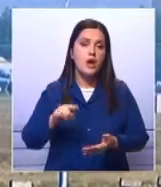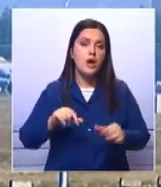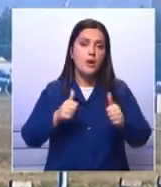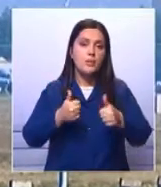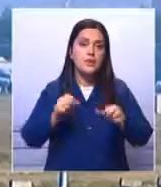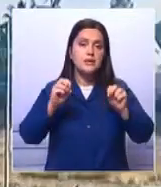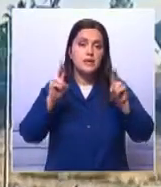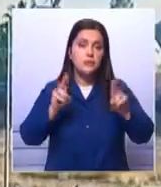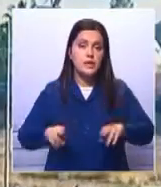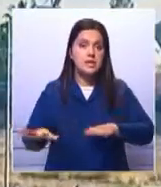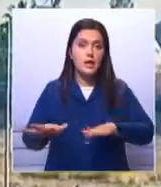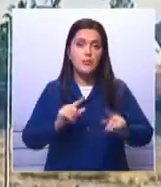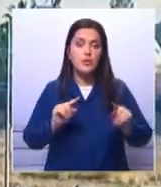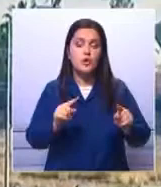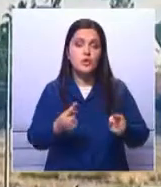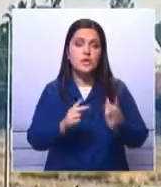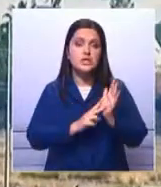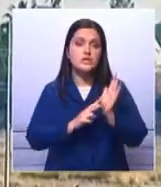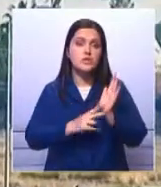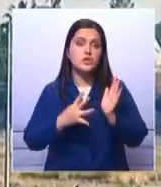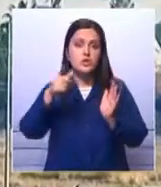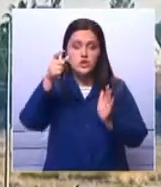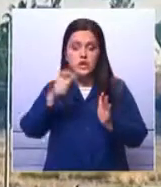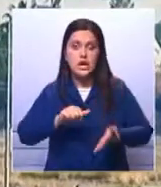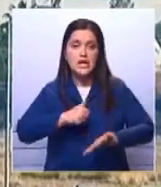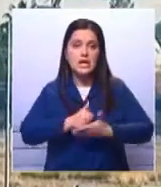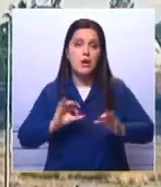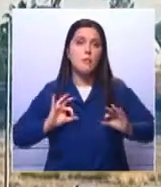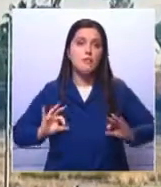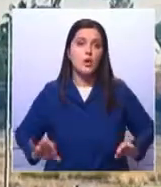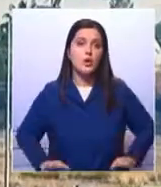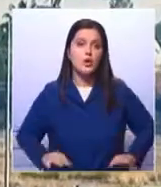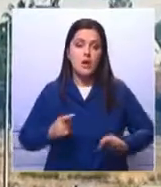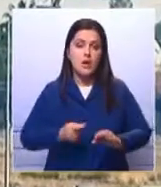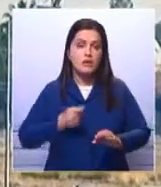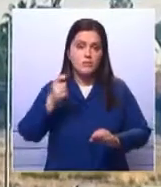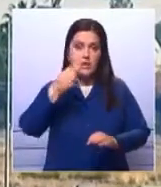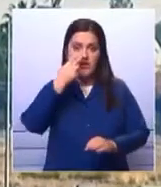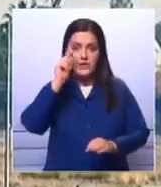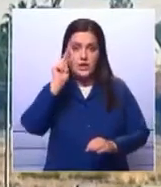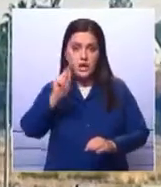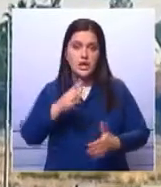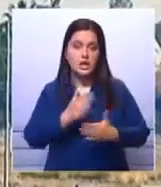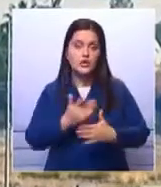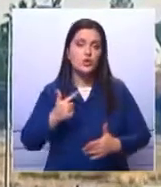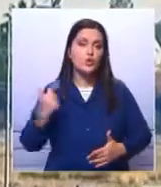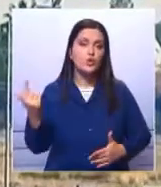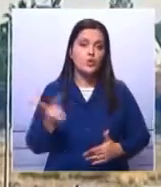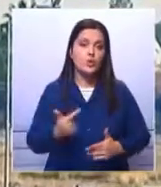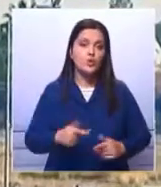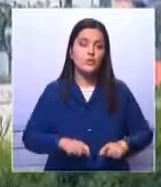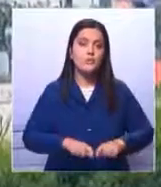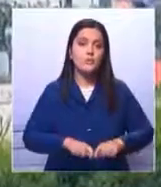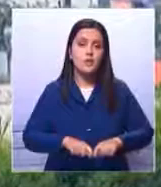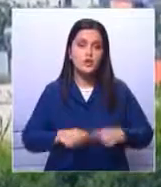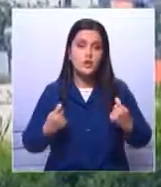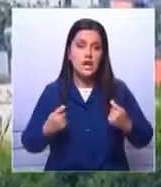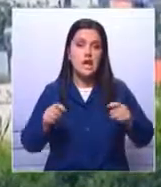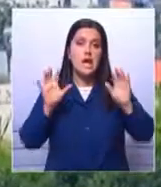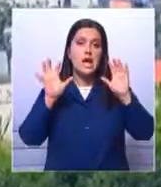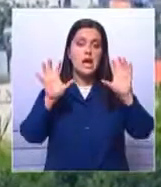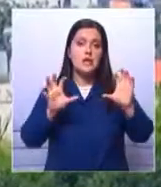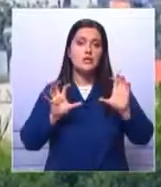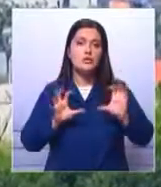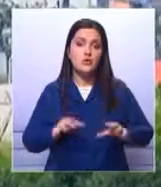ходе спецоперации арестованы 74 человека. Генпрокуратура предъявила задержанным обвинение, цитирую, в грубом